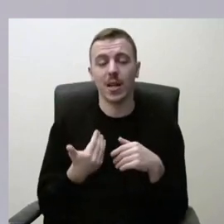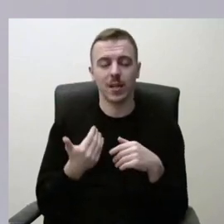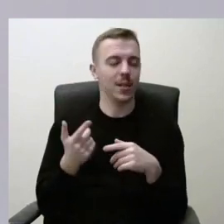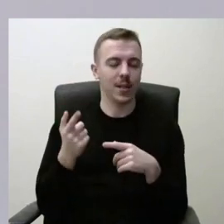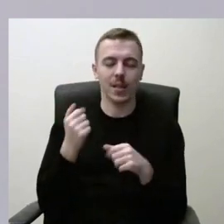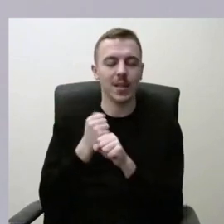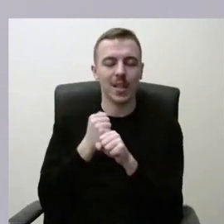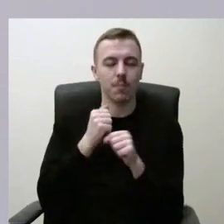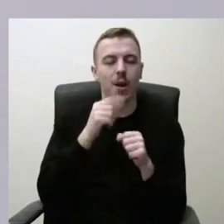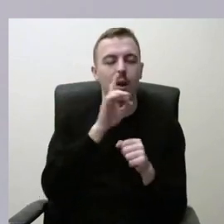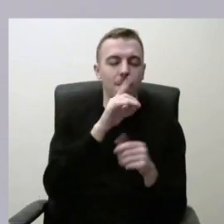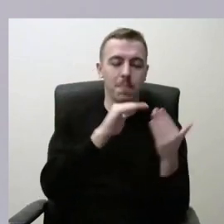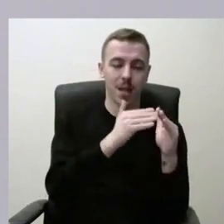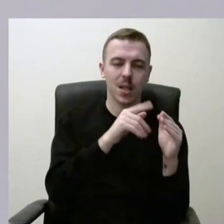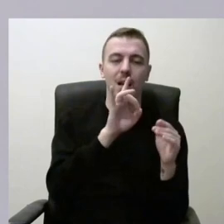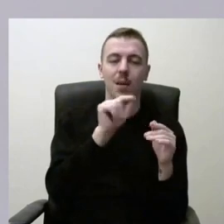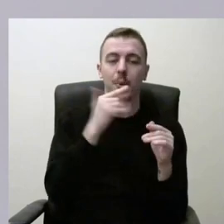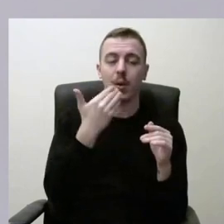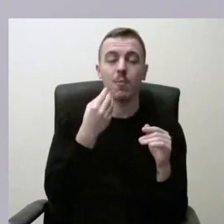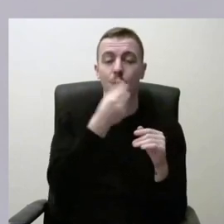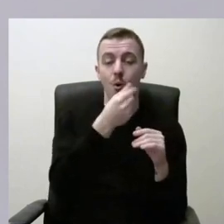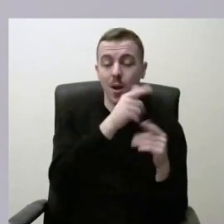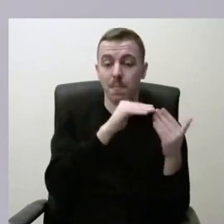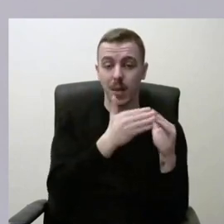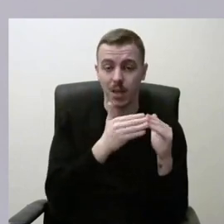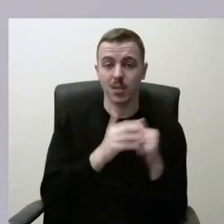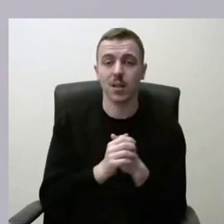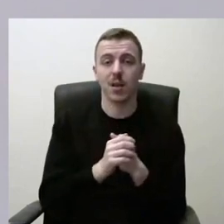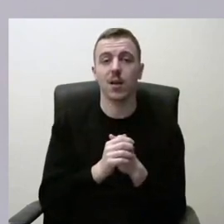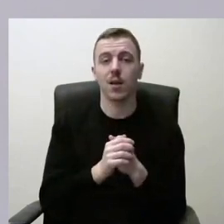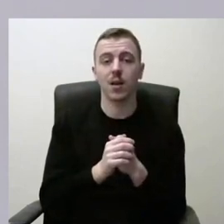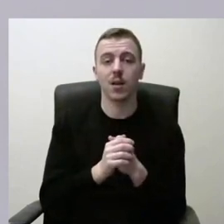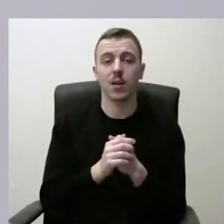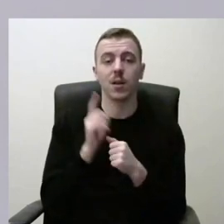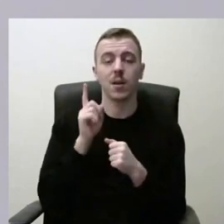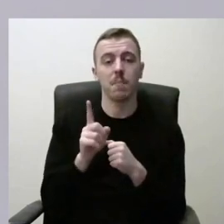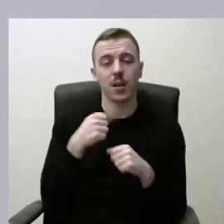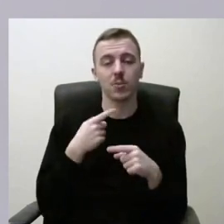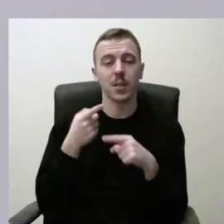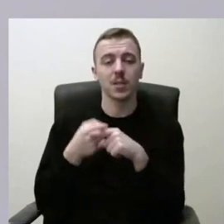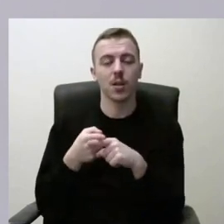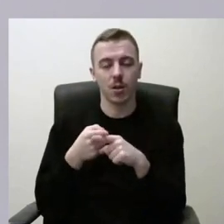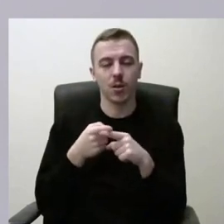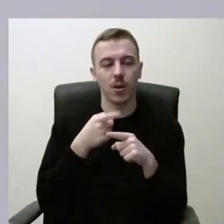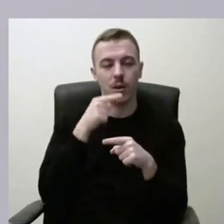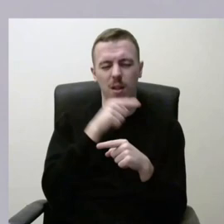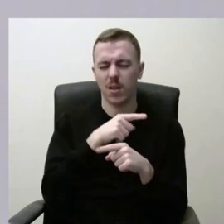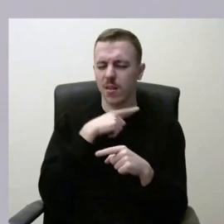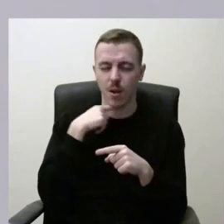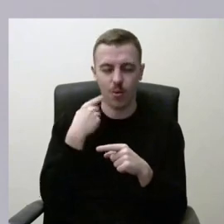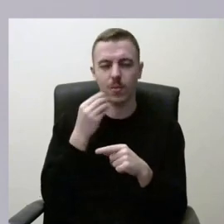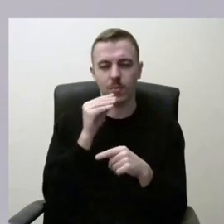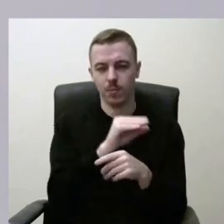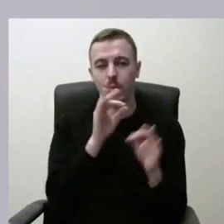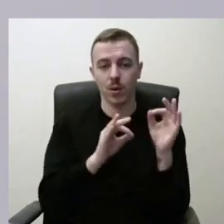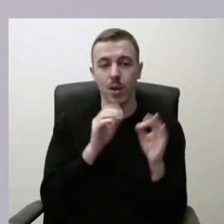mieste jau GPM yra sumokamas, jis dirba miesto įmonėje, bet jis prisideda prie miesto biudžeto žymę dalimi, bet jis neturi